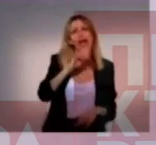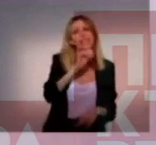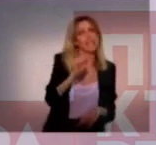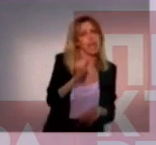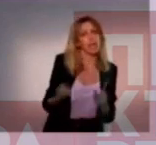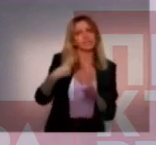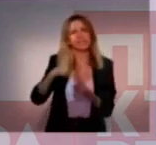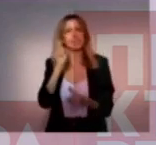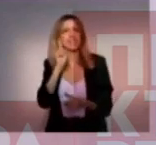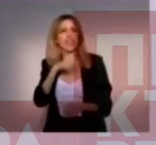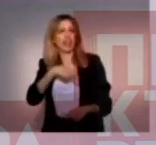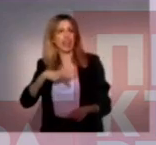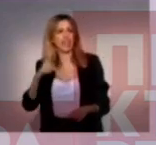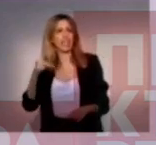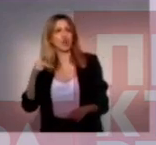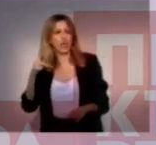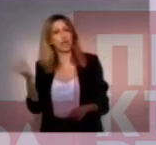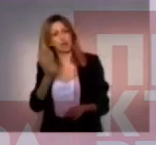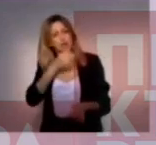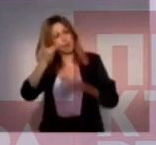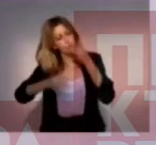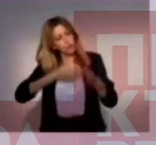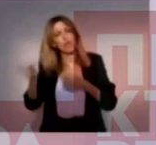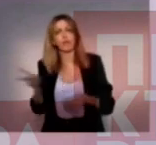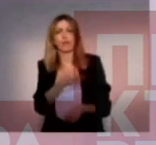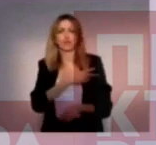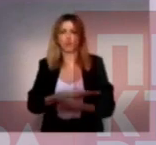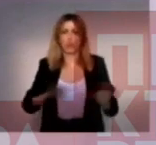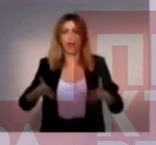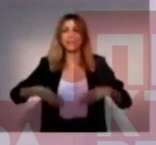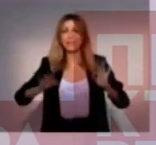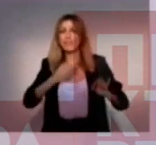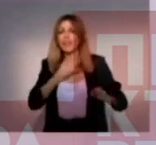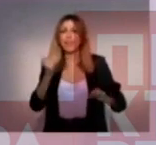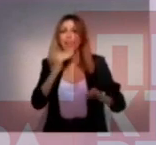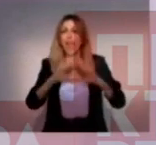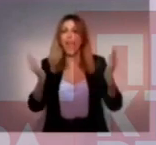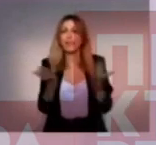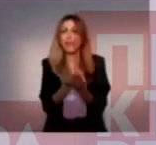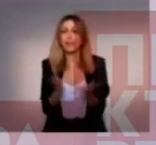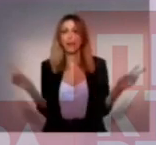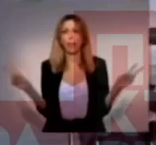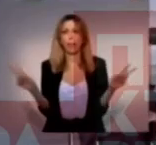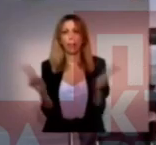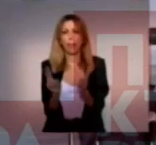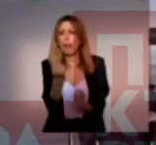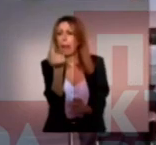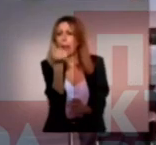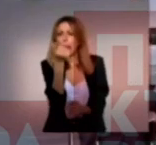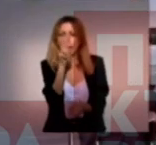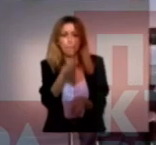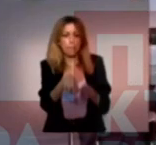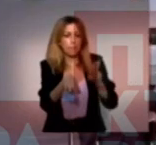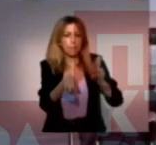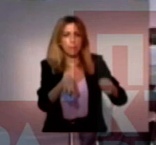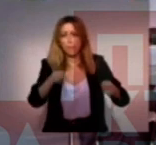θεραπείας. Και πρέπει να σας πω ότι η αύξηση των κρεβατιών εντατικής θεραπείας αποτελούσε προγραμματική δέσμευση της Νέας Δημοκρατίας και πριν μας